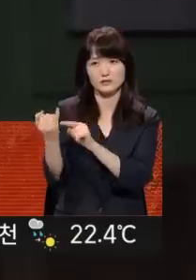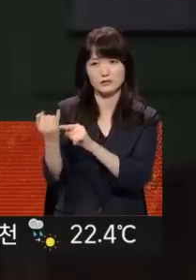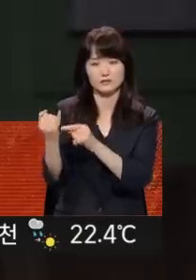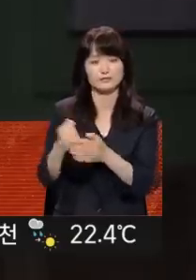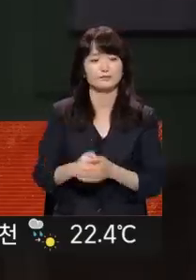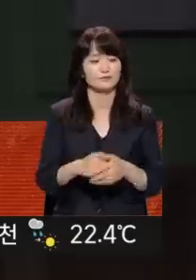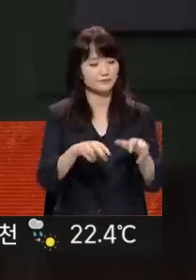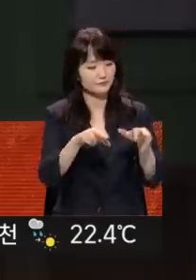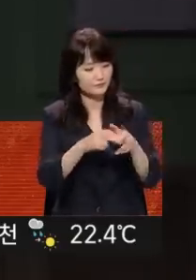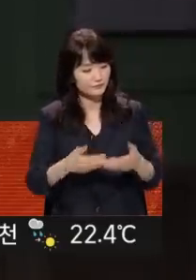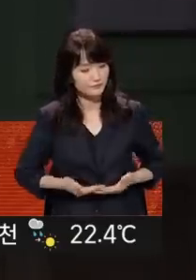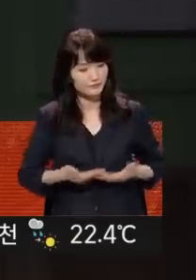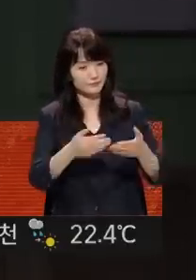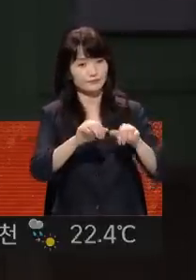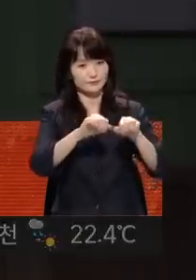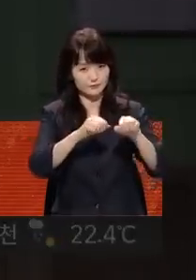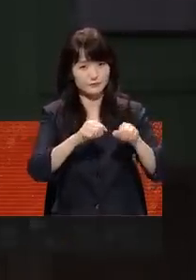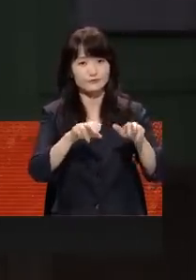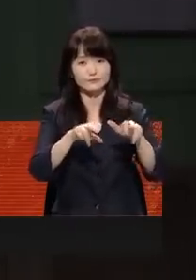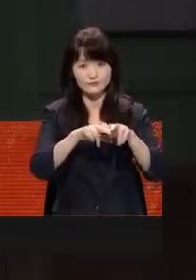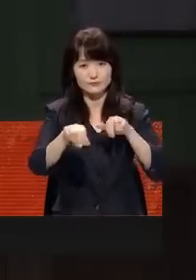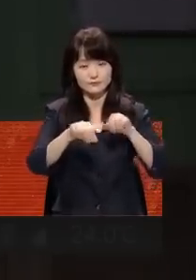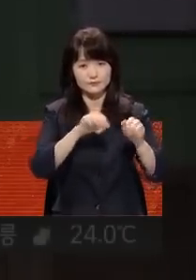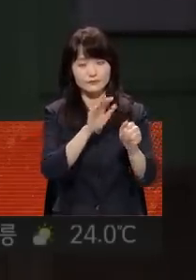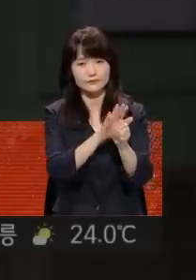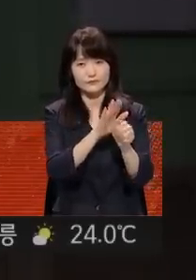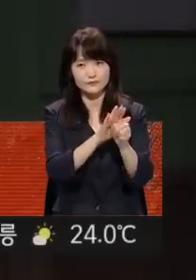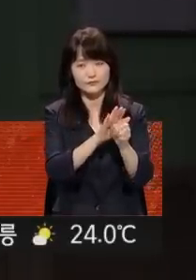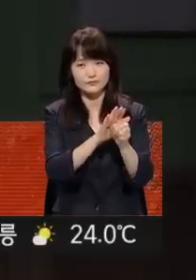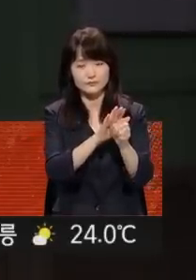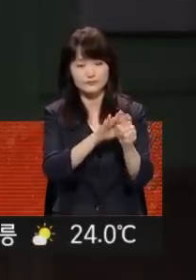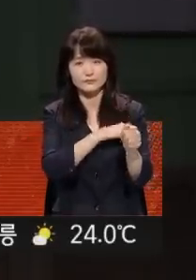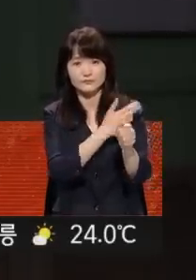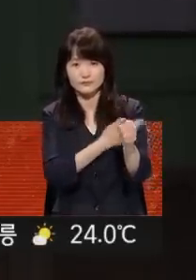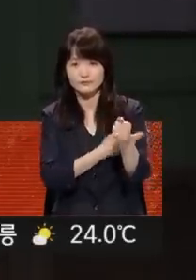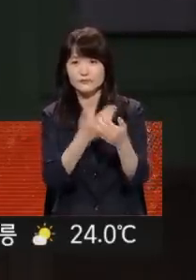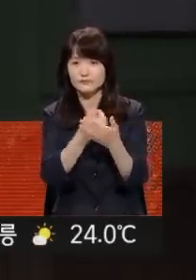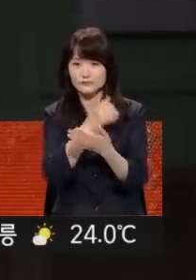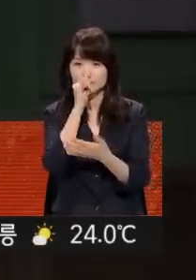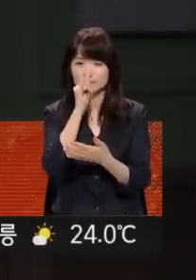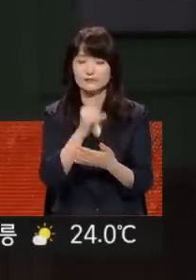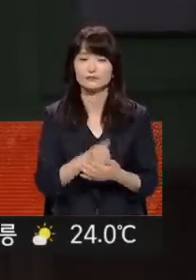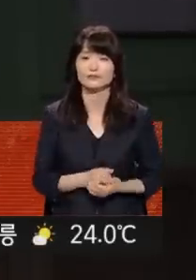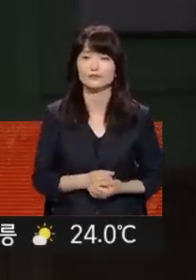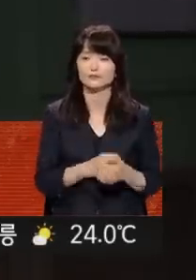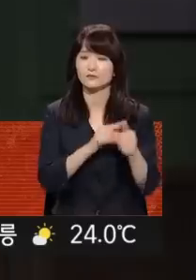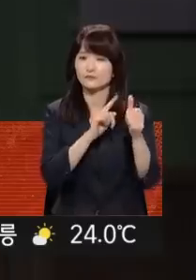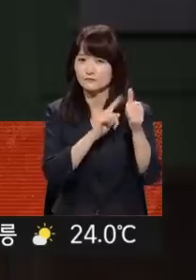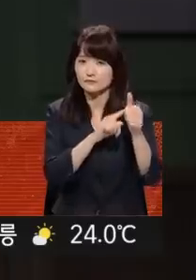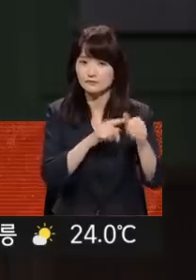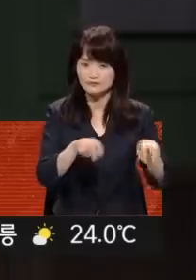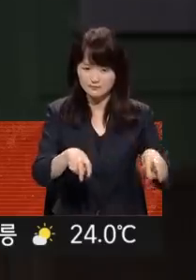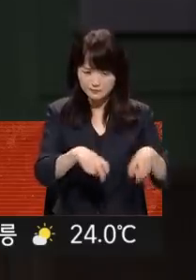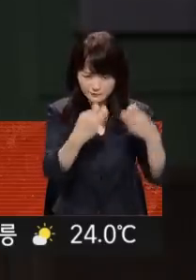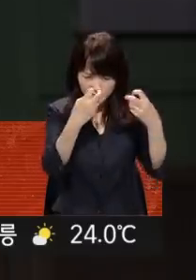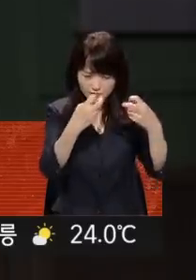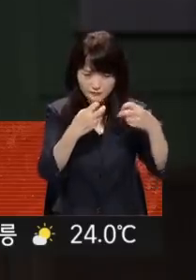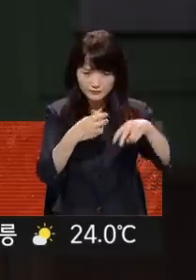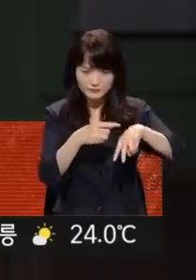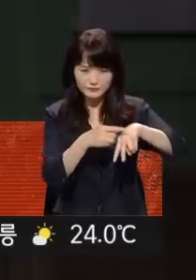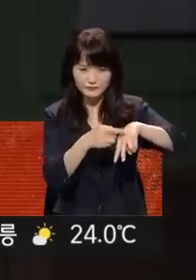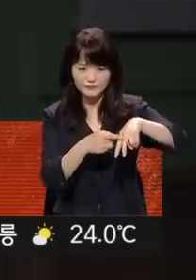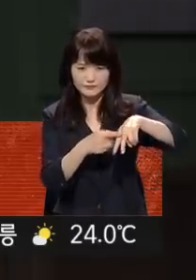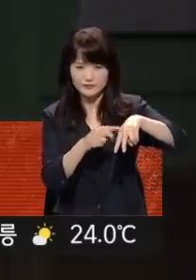틈틈이 장애인 봉사활동단이고 장애인 활동지원사 자격증까지 있는 그런 상황이었습니다이 남성은 교통사고로 하반신이